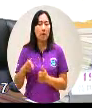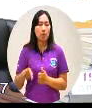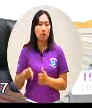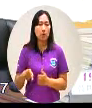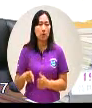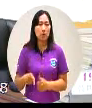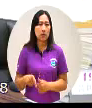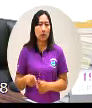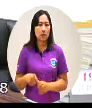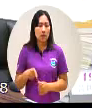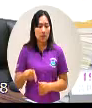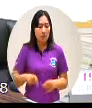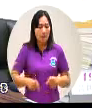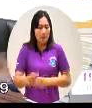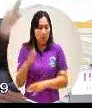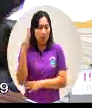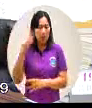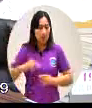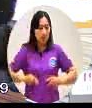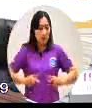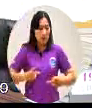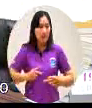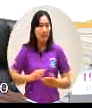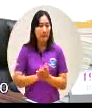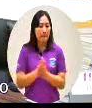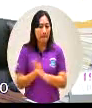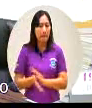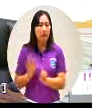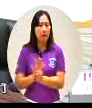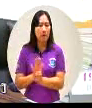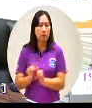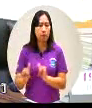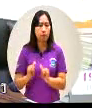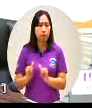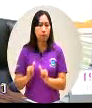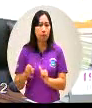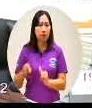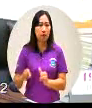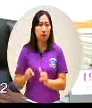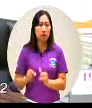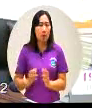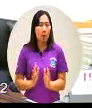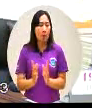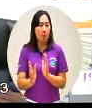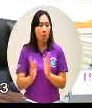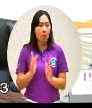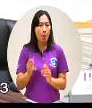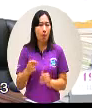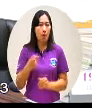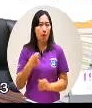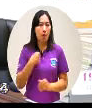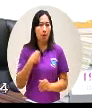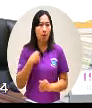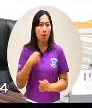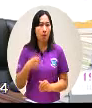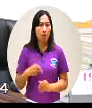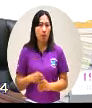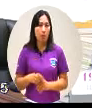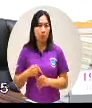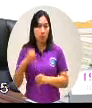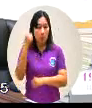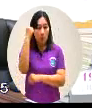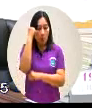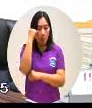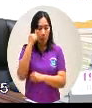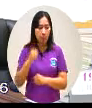带互地方的繁荣啦。市长，这真正足重要。你看，哪有一个乡镇安尼一个三角形的地图，结果400公顷的